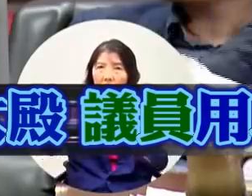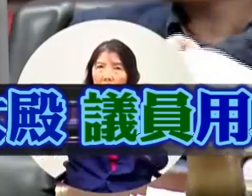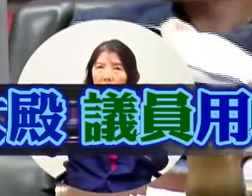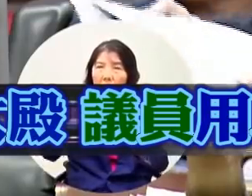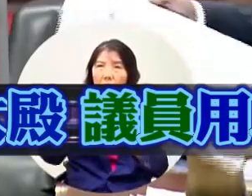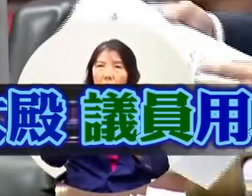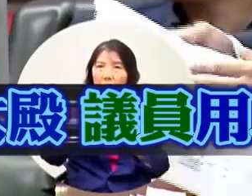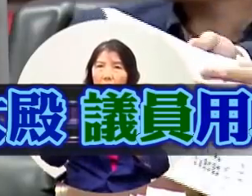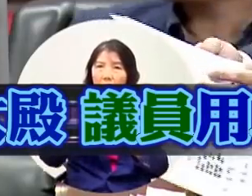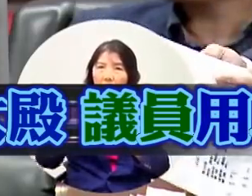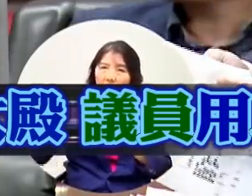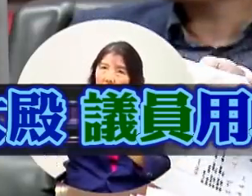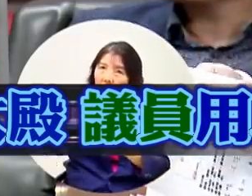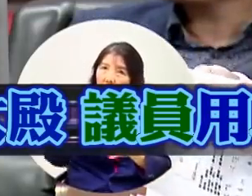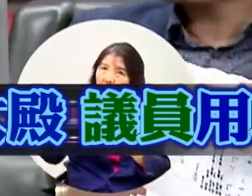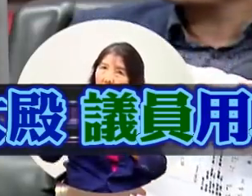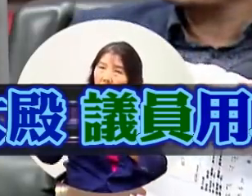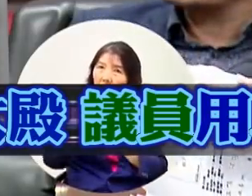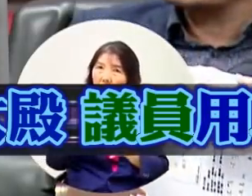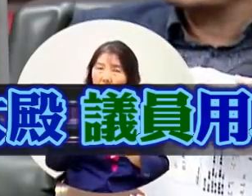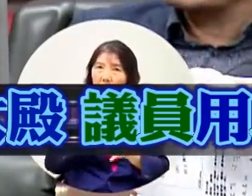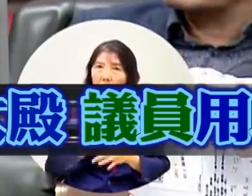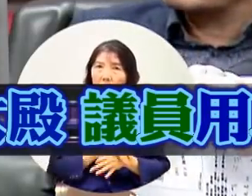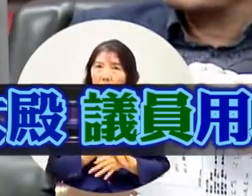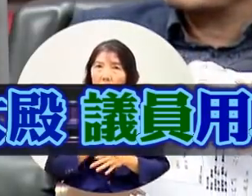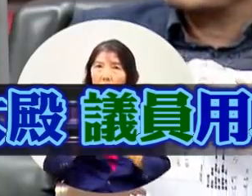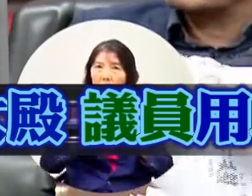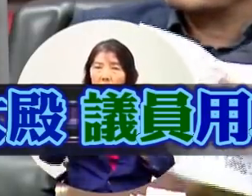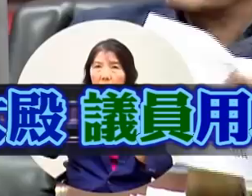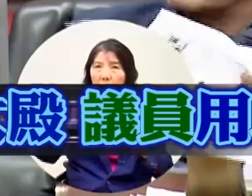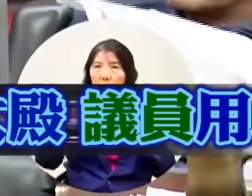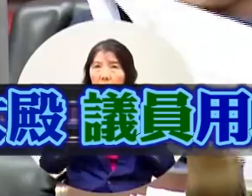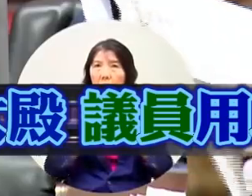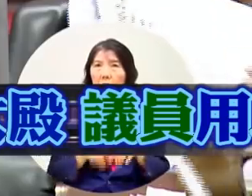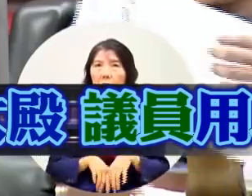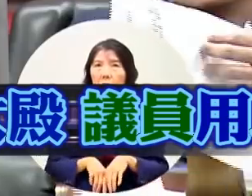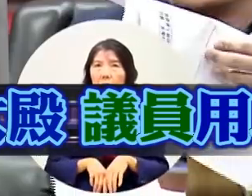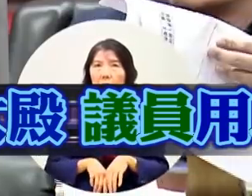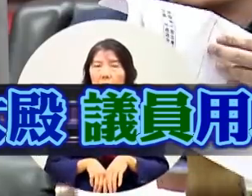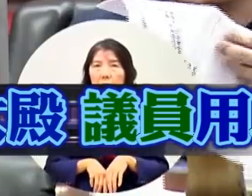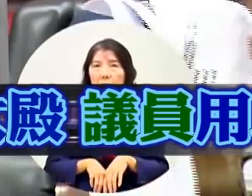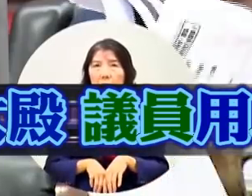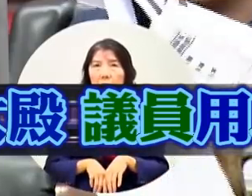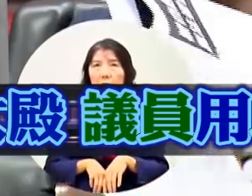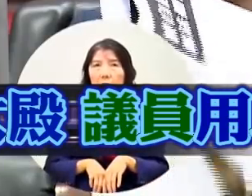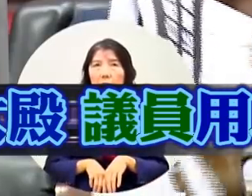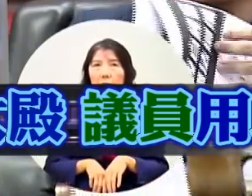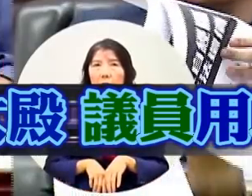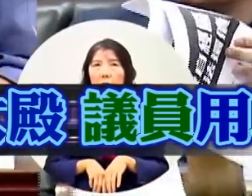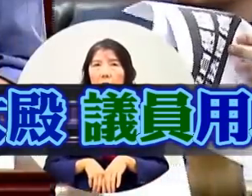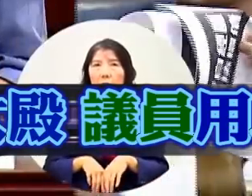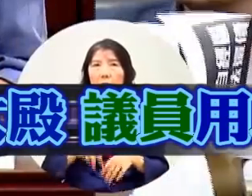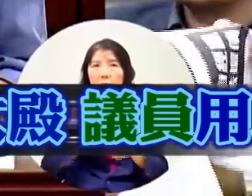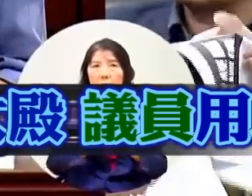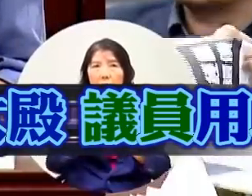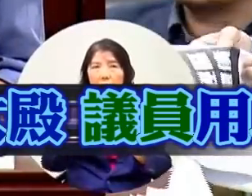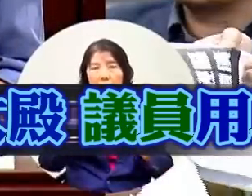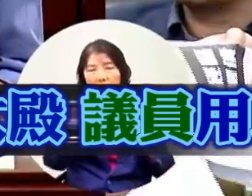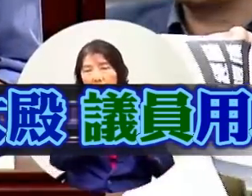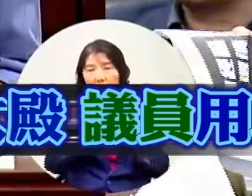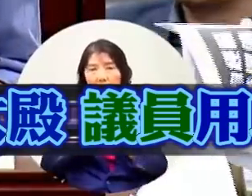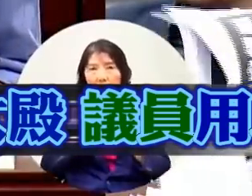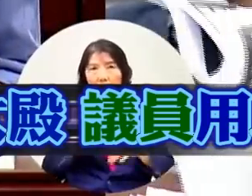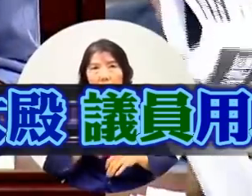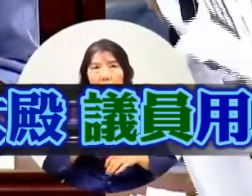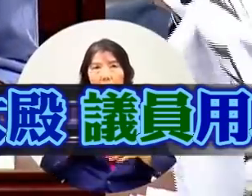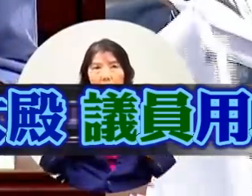收？市长，请回答。 现在要我回答了。承蒙林志宏议员的关切，我觉